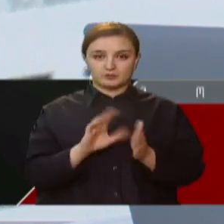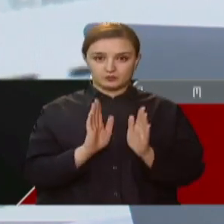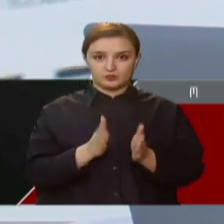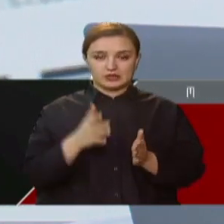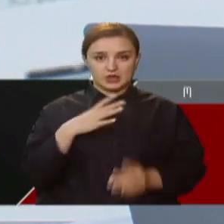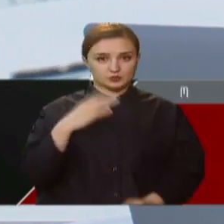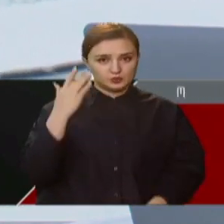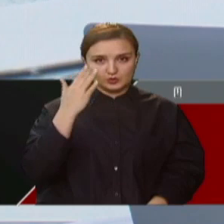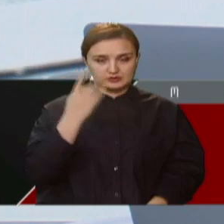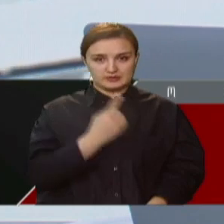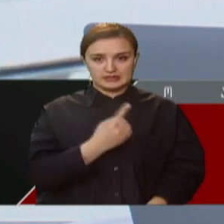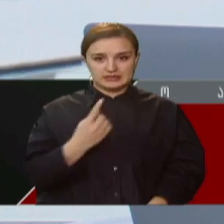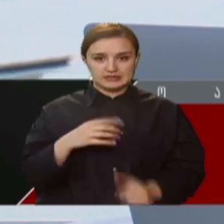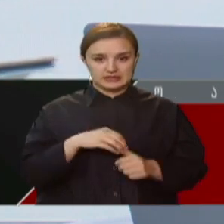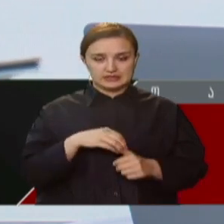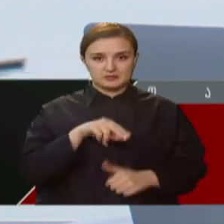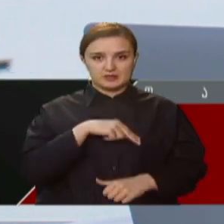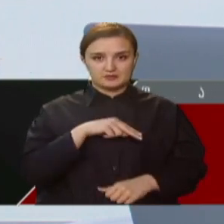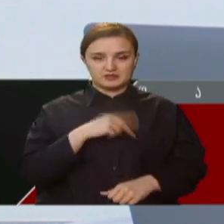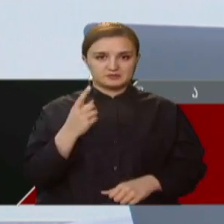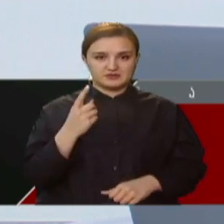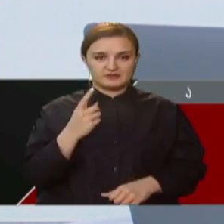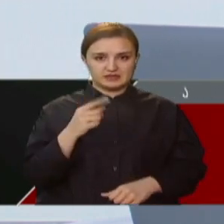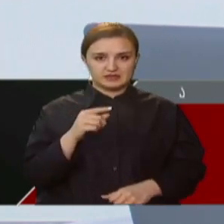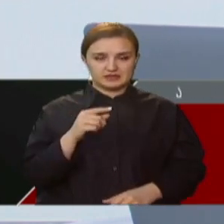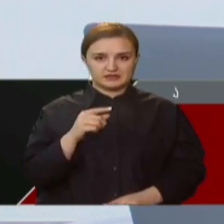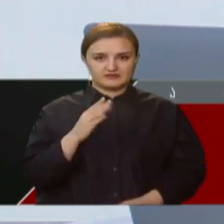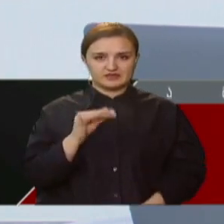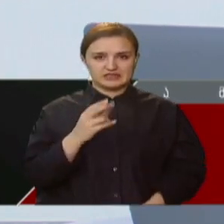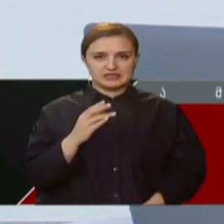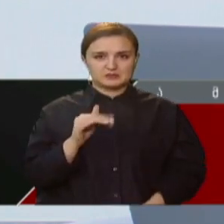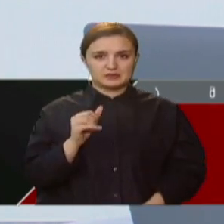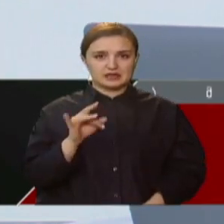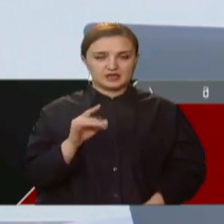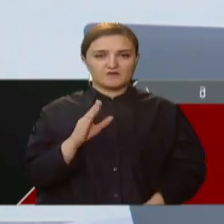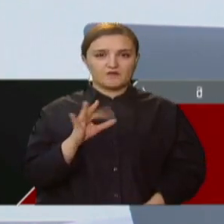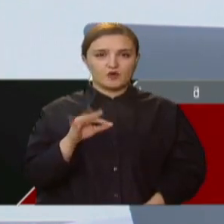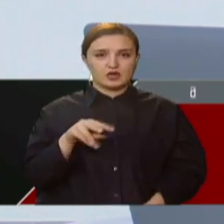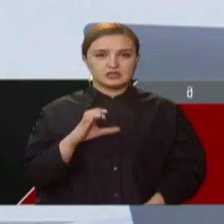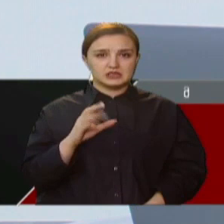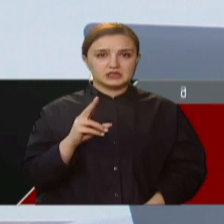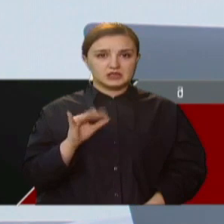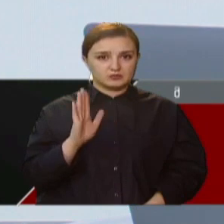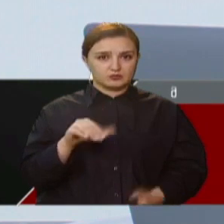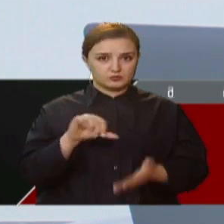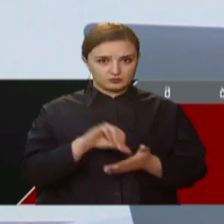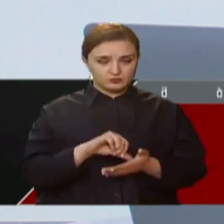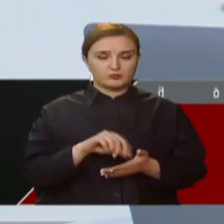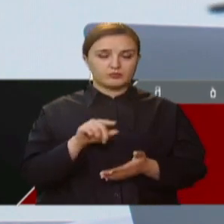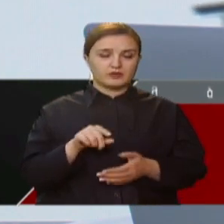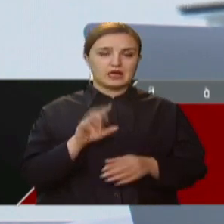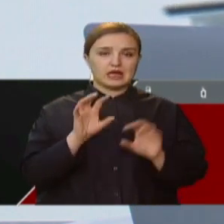ba cartul iot ne biserterti lideri parlamenti spiroeli vice speakeri Gheorghi Volski manam deki moam bisheki trebsa partia